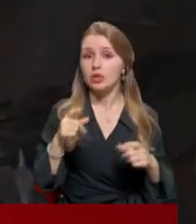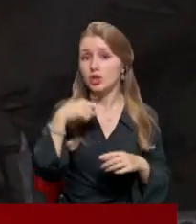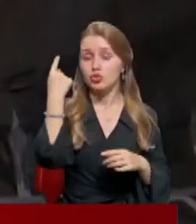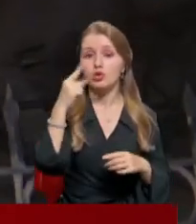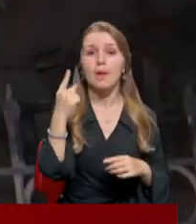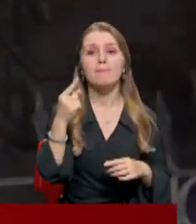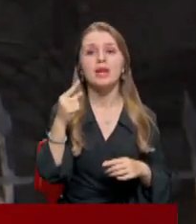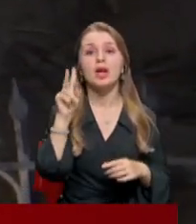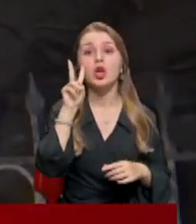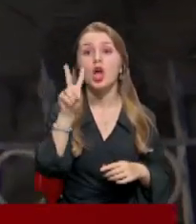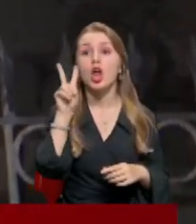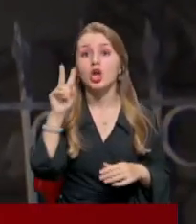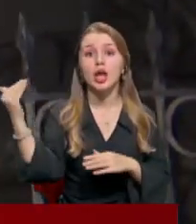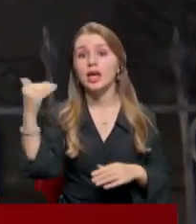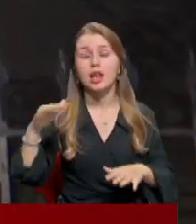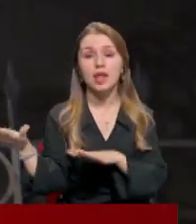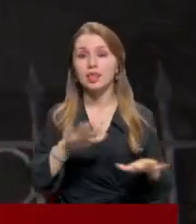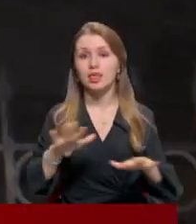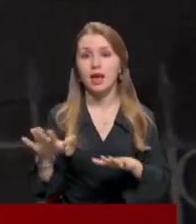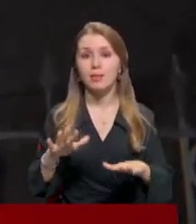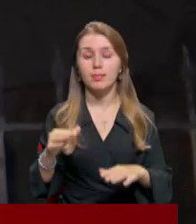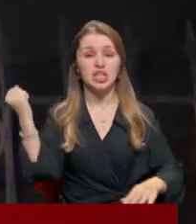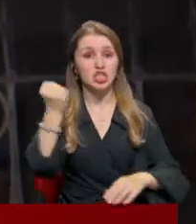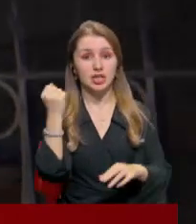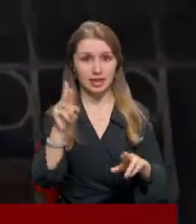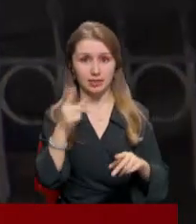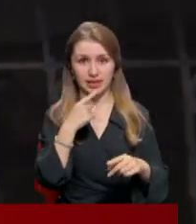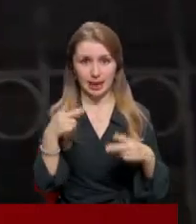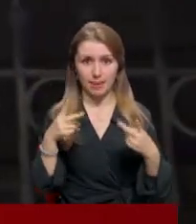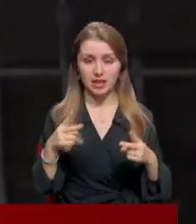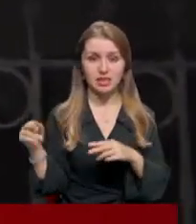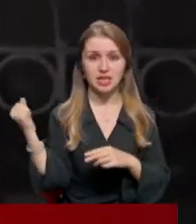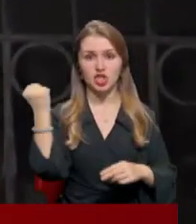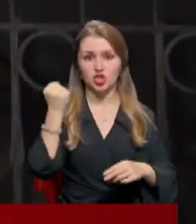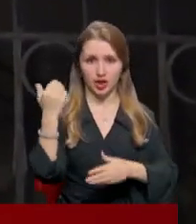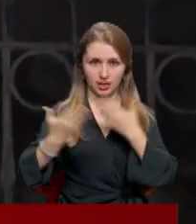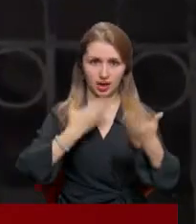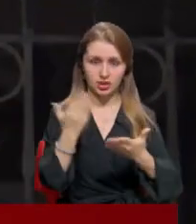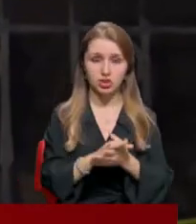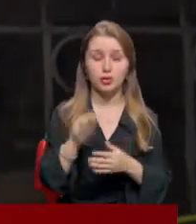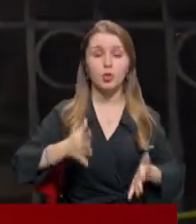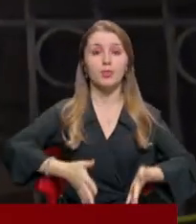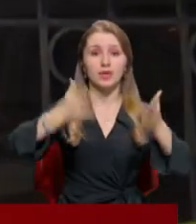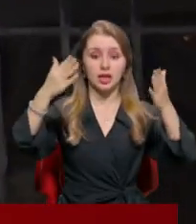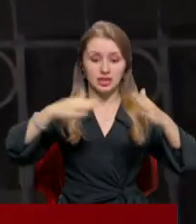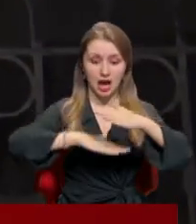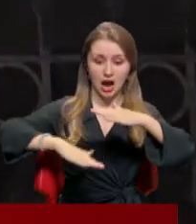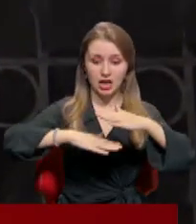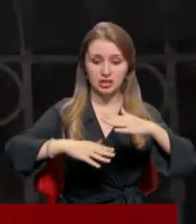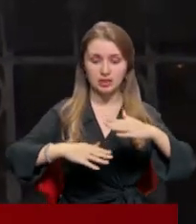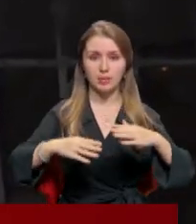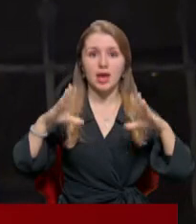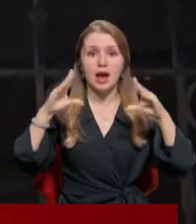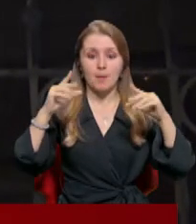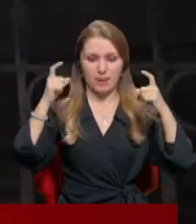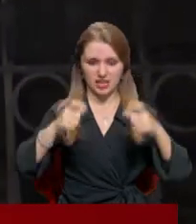bir göz göre göre gelen bir felaket, aslında bir cinayet de diyebiliriz. Biz cinayeti anlatacağız size. Bu binanın altında bir pastane